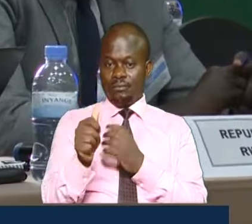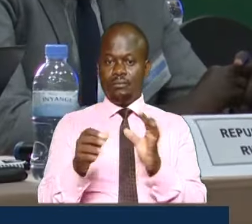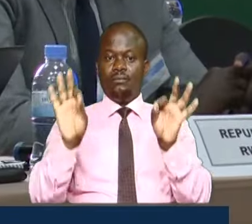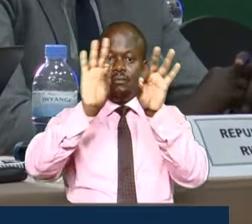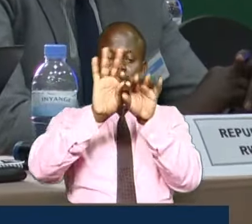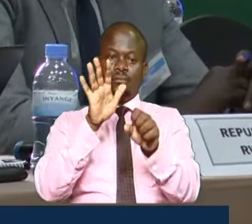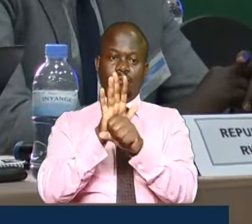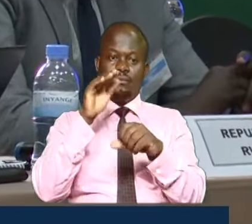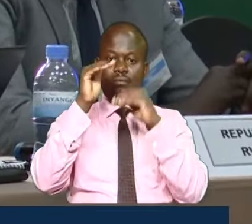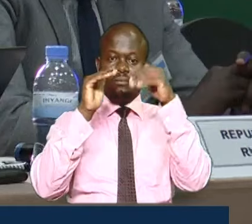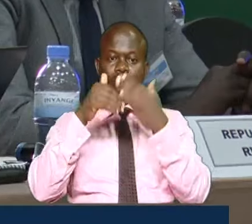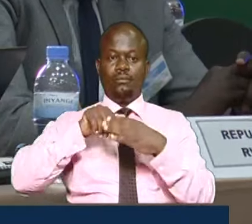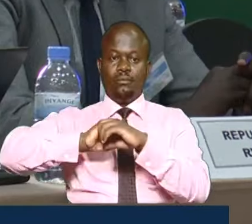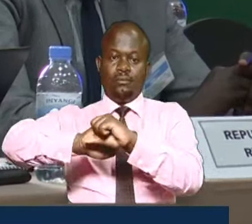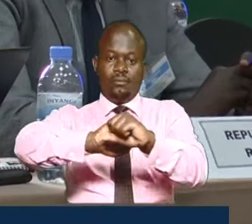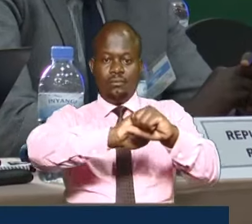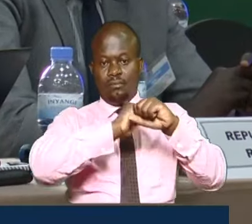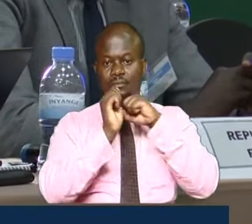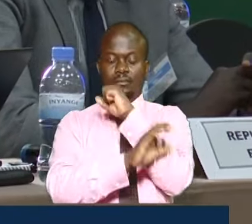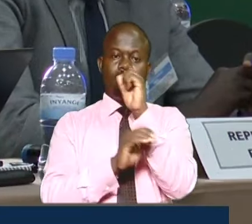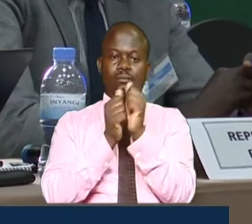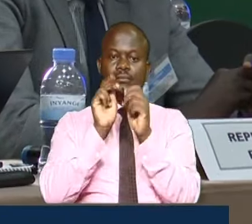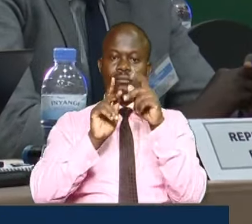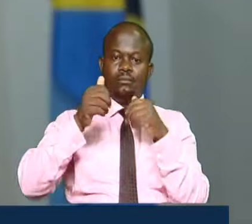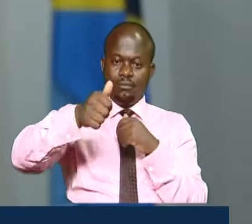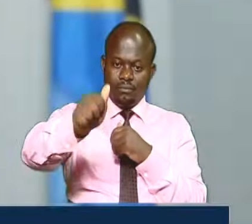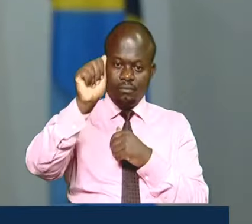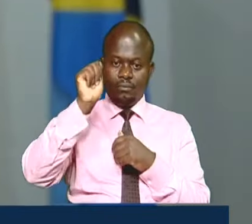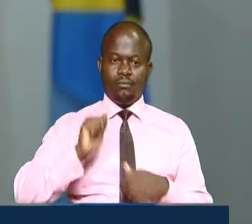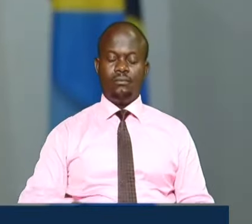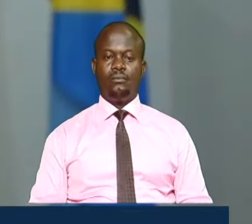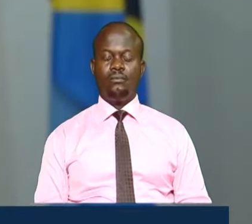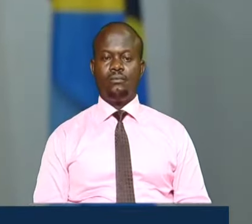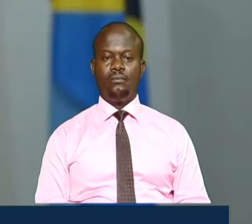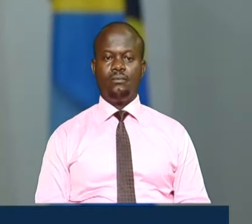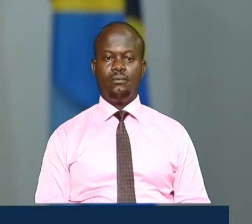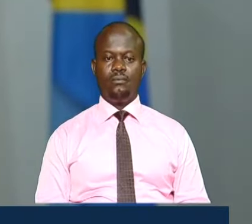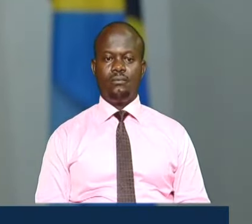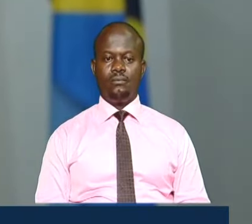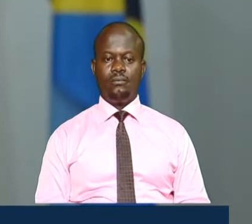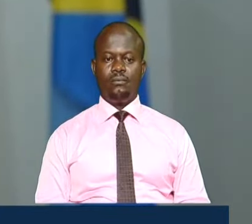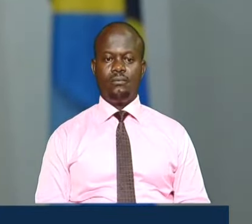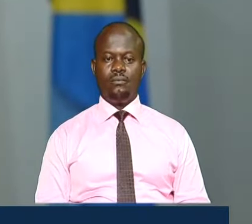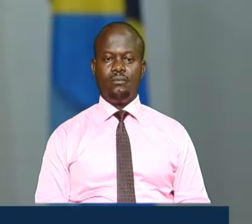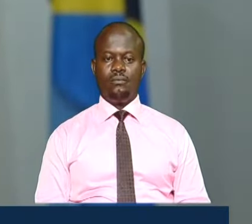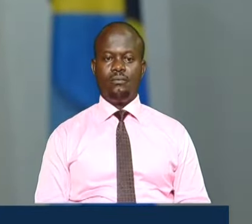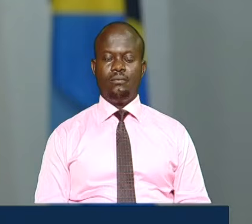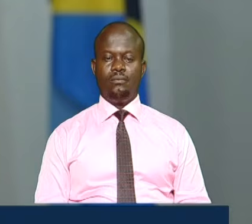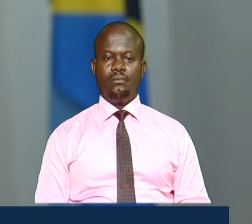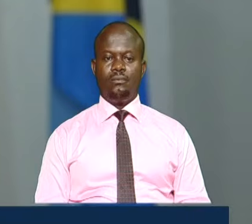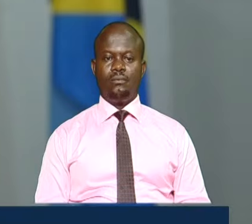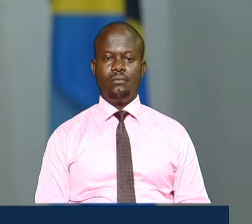ingenzi mu rwego rwo kurinda ubusugire bw'ibihugu n'abaturage babyo. Through this forum, we are demonstrating the spirit